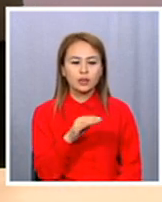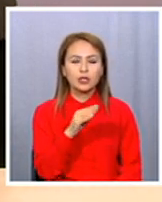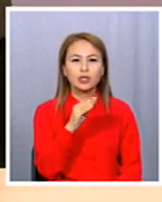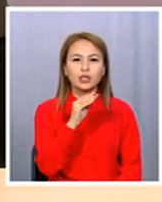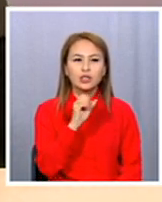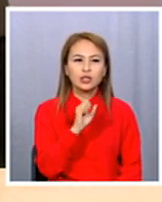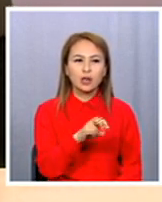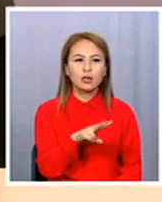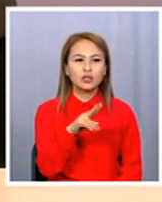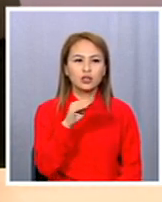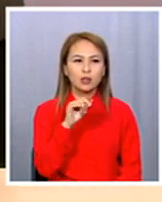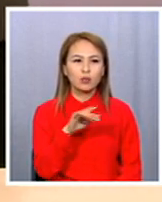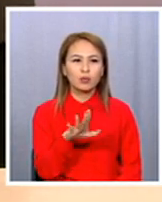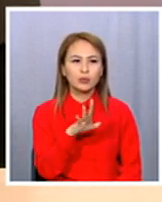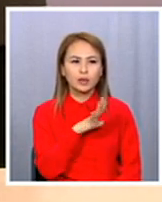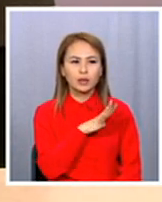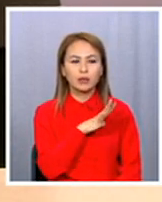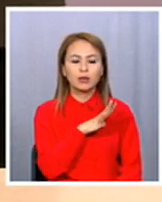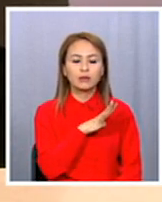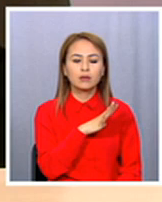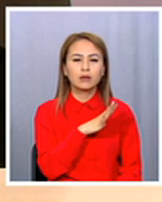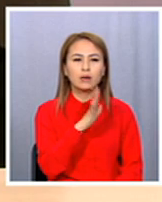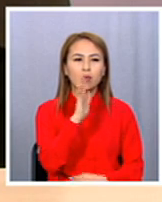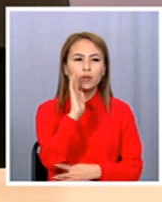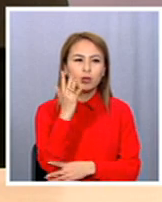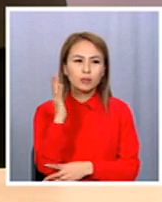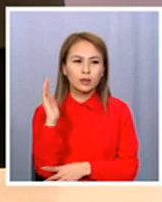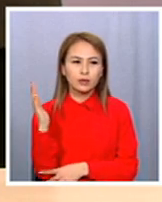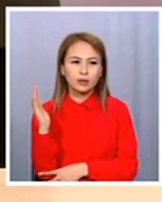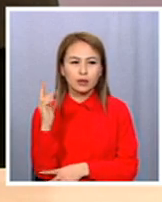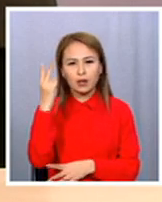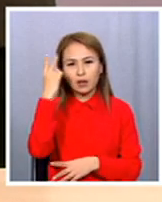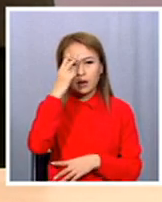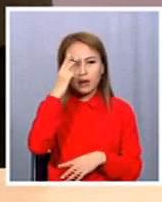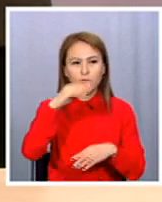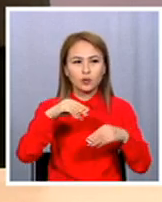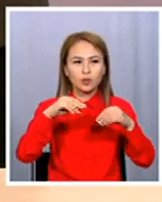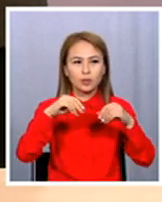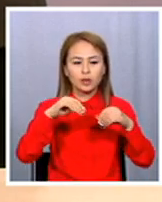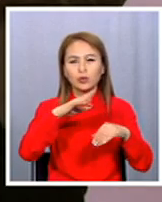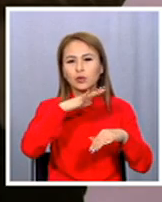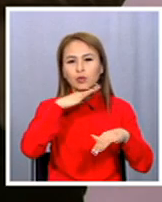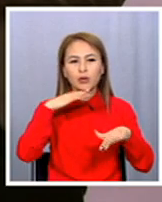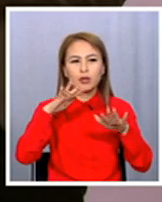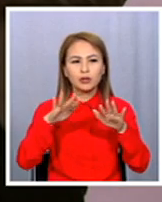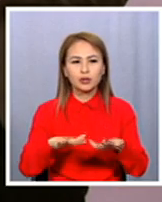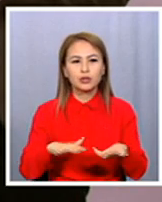Екінші, жал-жал болып біткен қалың орманды, қара топырақты құйқалы жер.